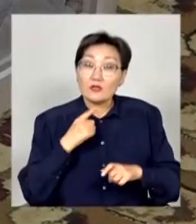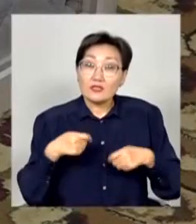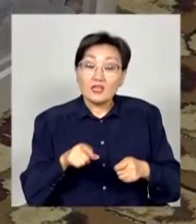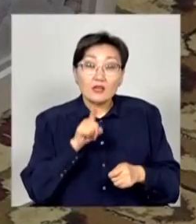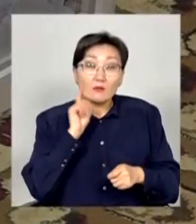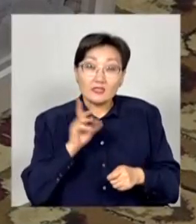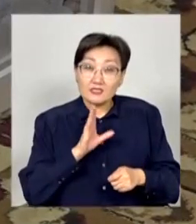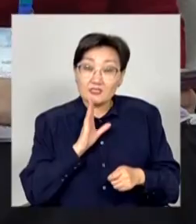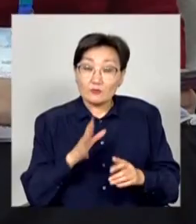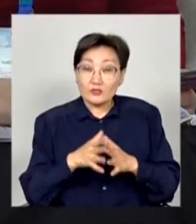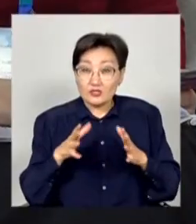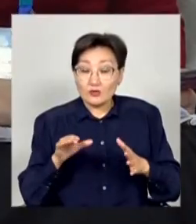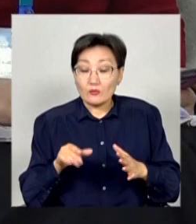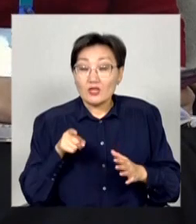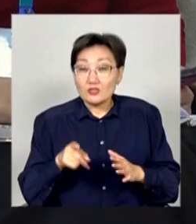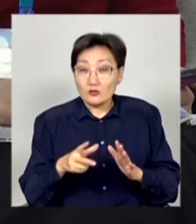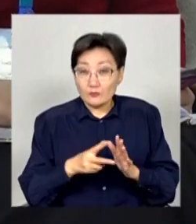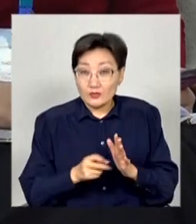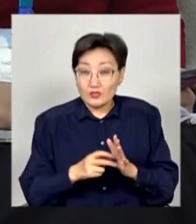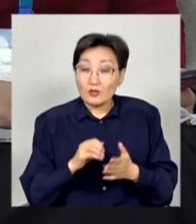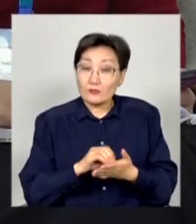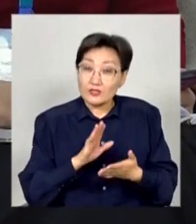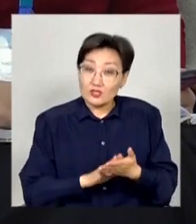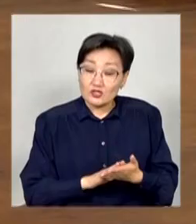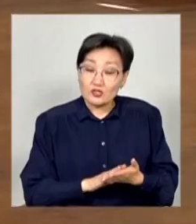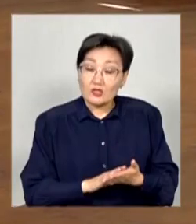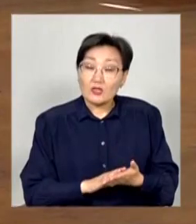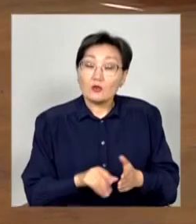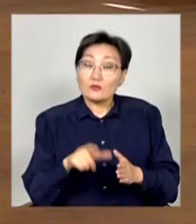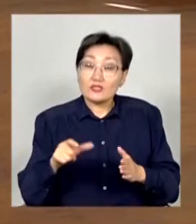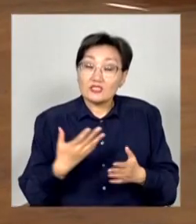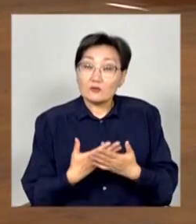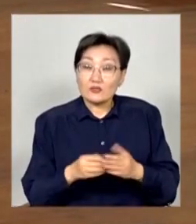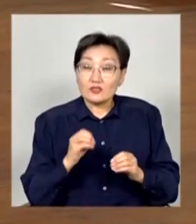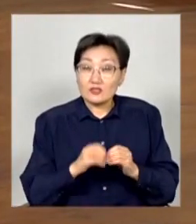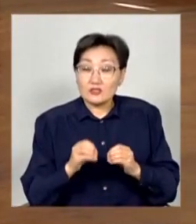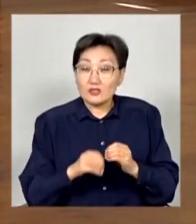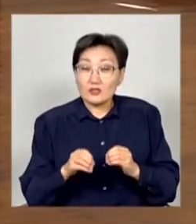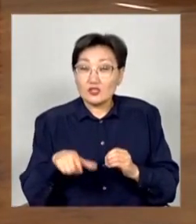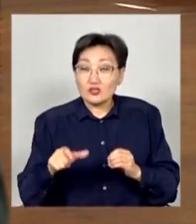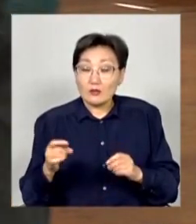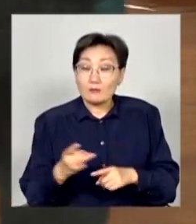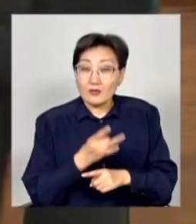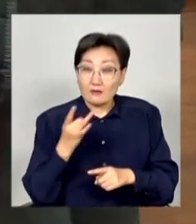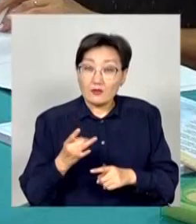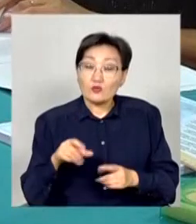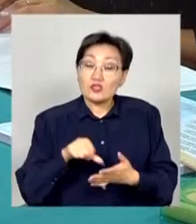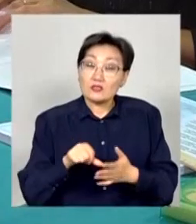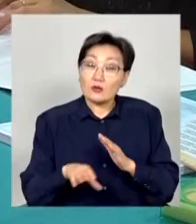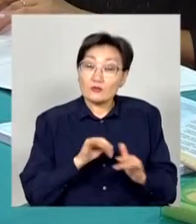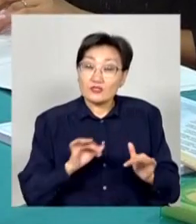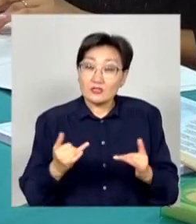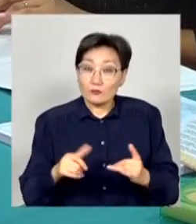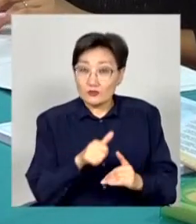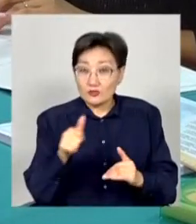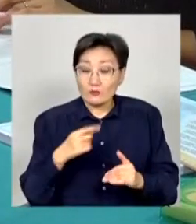молодая девушка. Из более чем 1800 прикрепленных избирателей, около 10 впервые участвуют на выборах. К слову, на данный